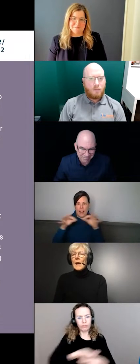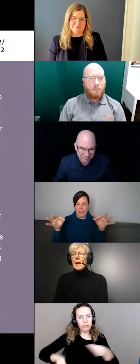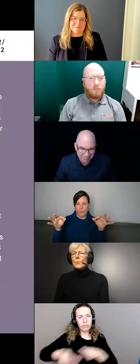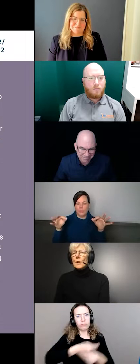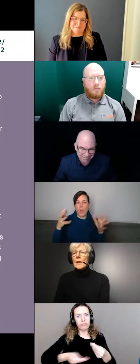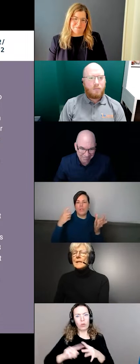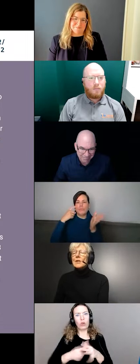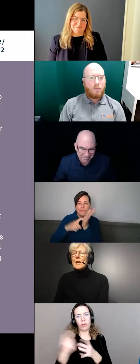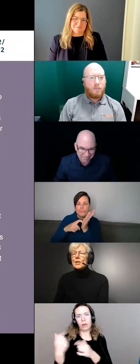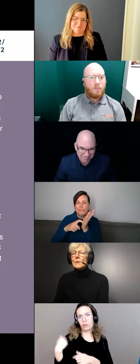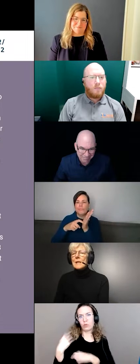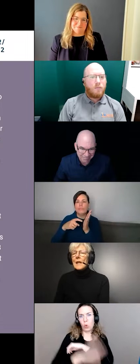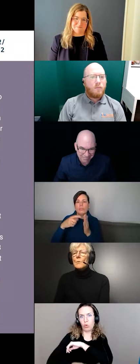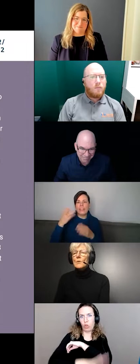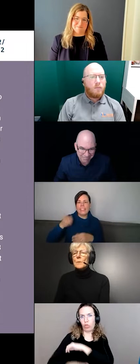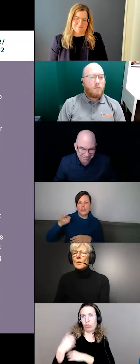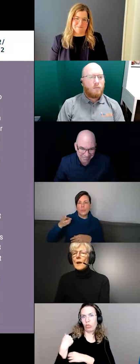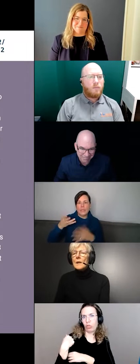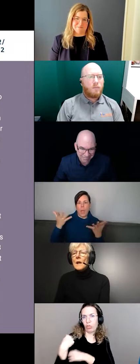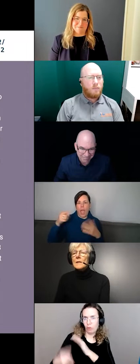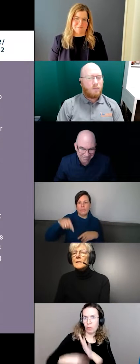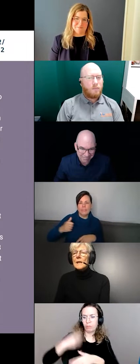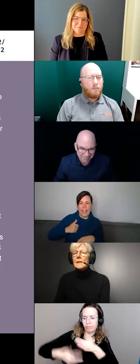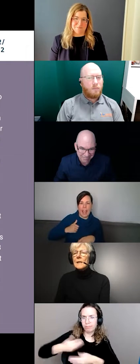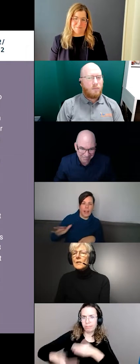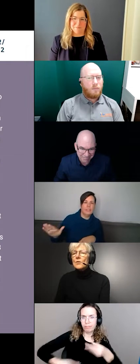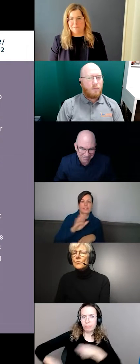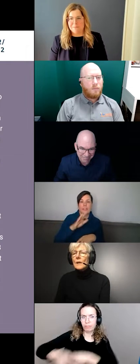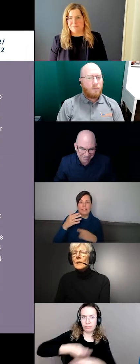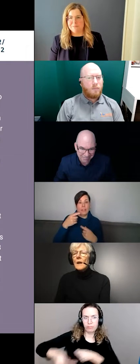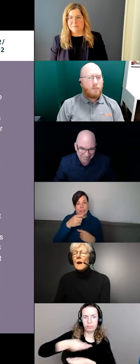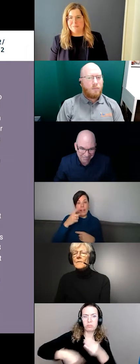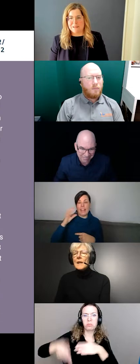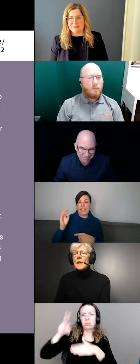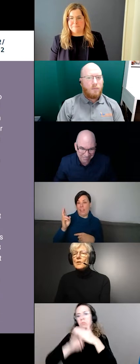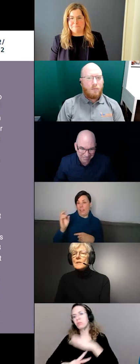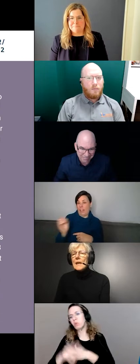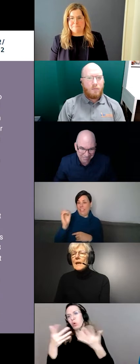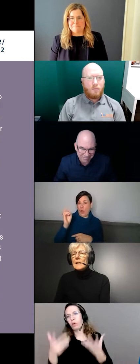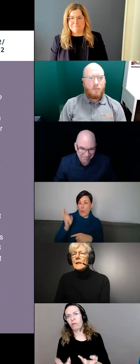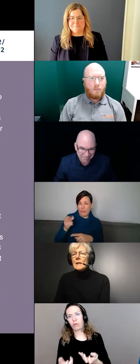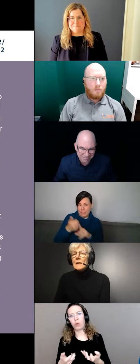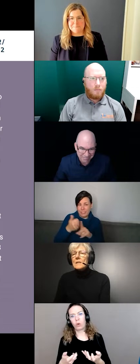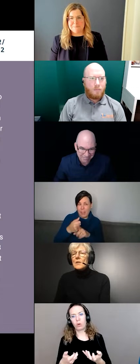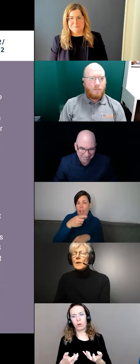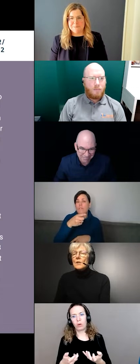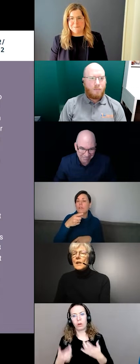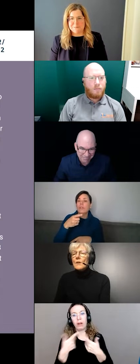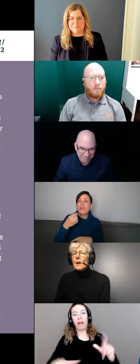Oui, c'était un groupe de travail. Nous avons débuté à l'automne. Nous regardons